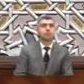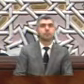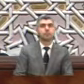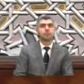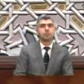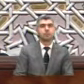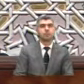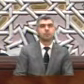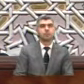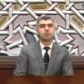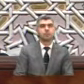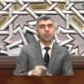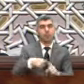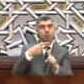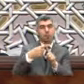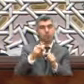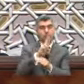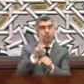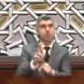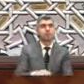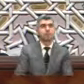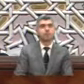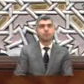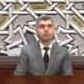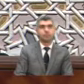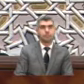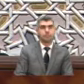المحترم. هناك من تعقيب اضافي اخر، تفضل.